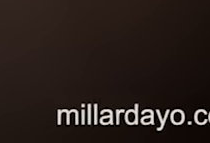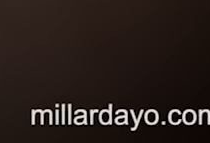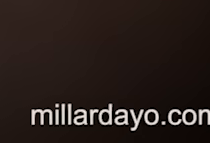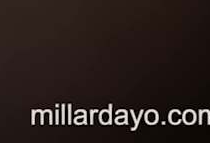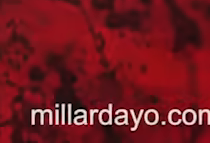spika